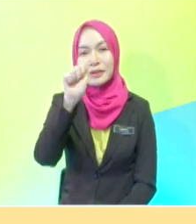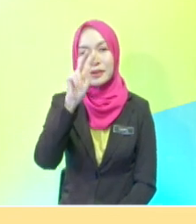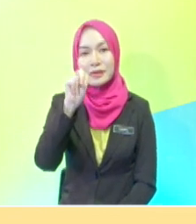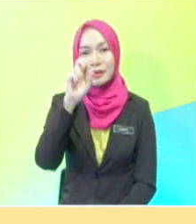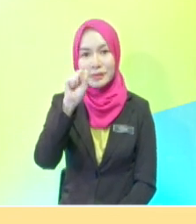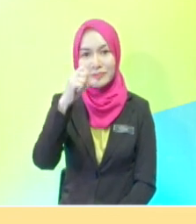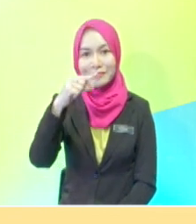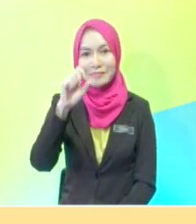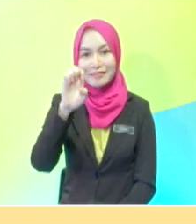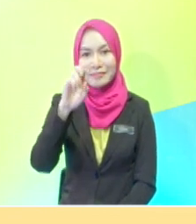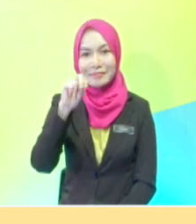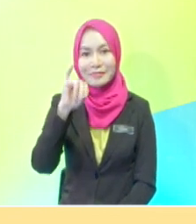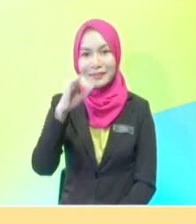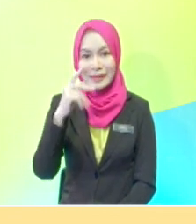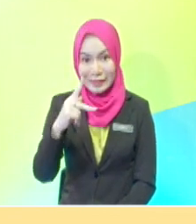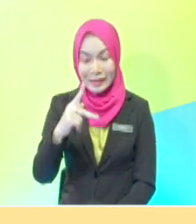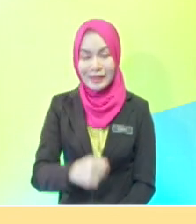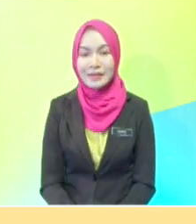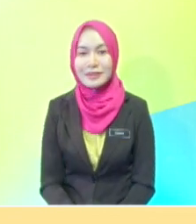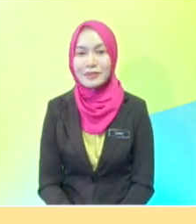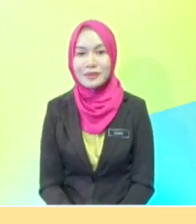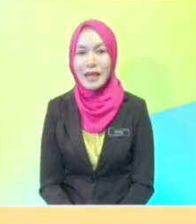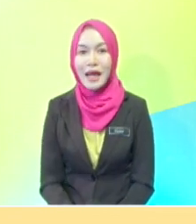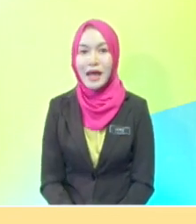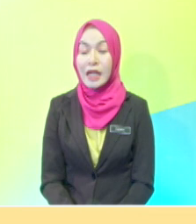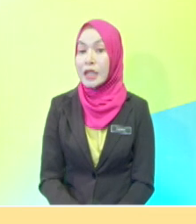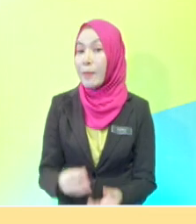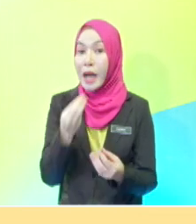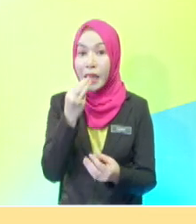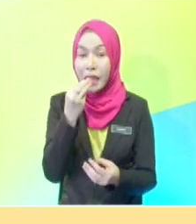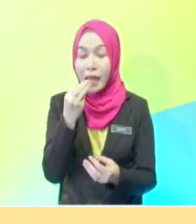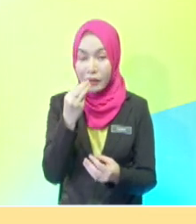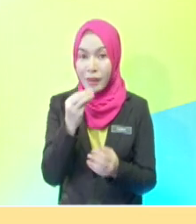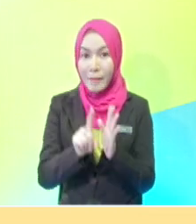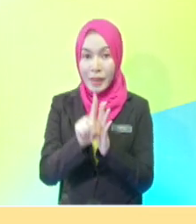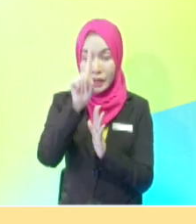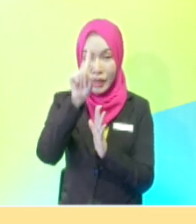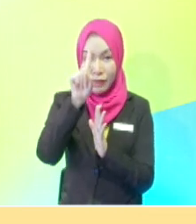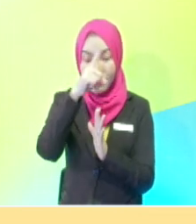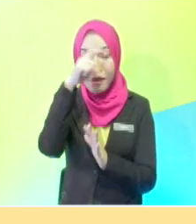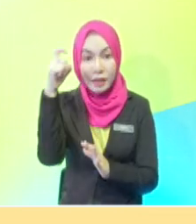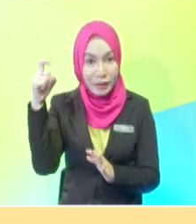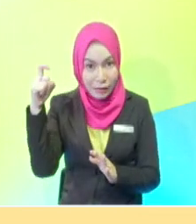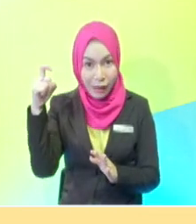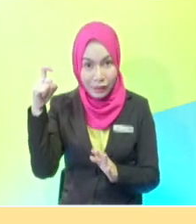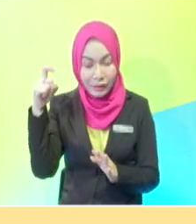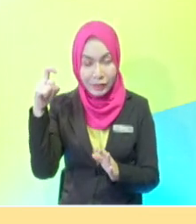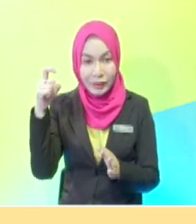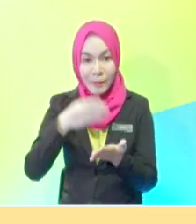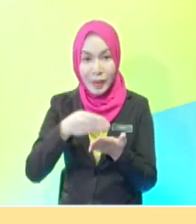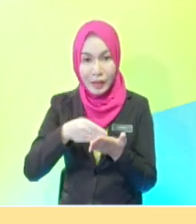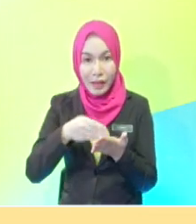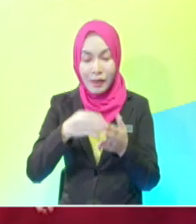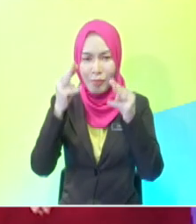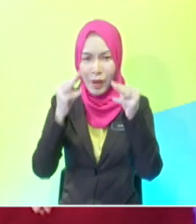semakin meningkat disebabkan populasi manusia yang semakin meningkat jadi keperluan makanan tuh tinggi Jadi bagaimana